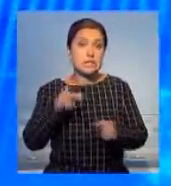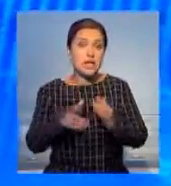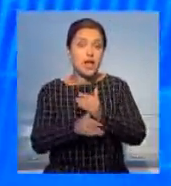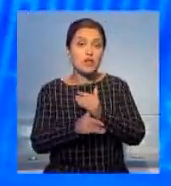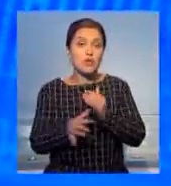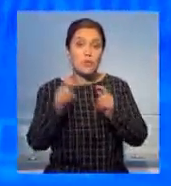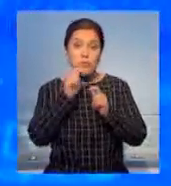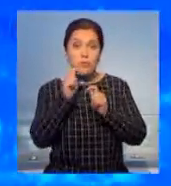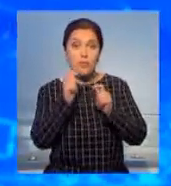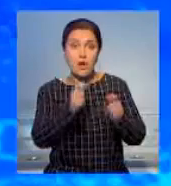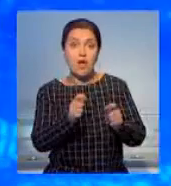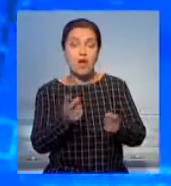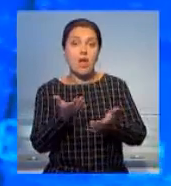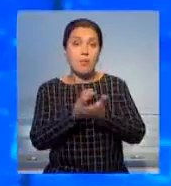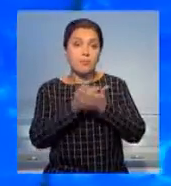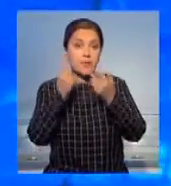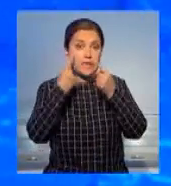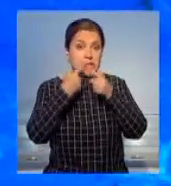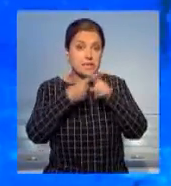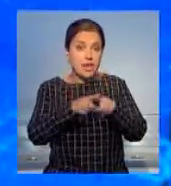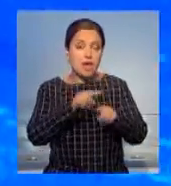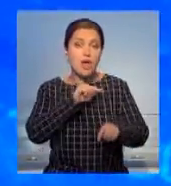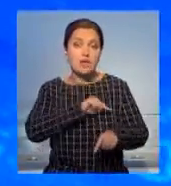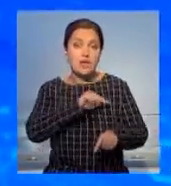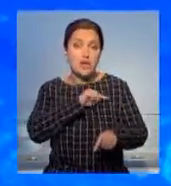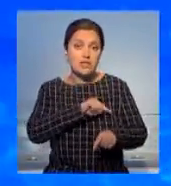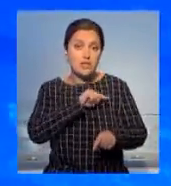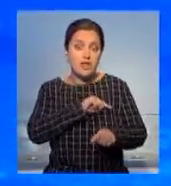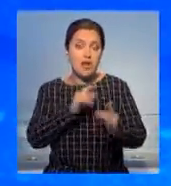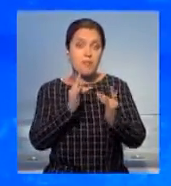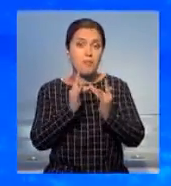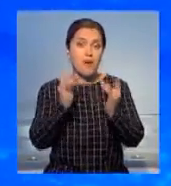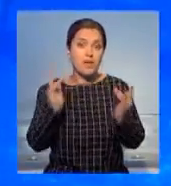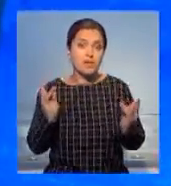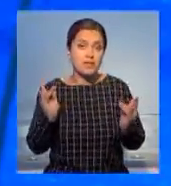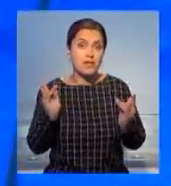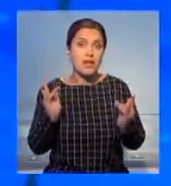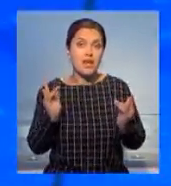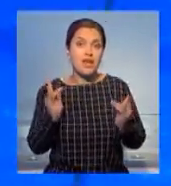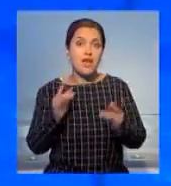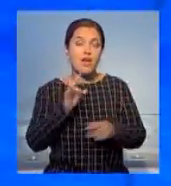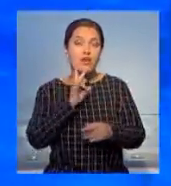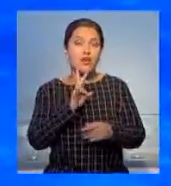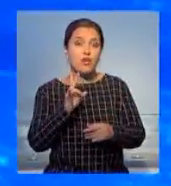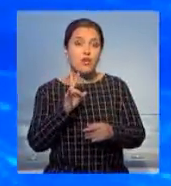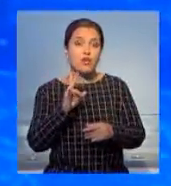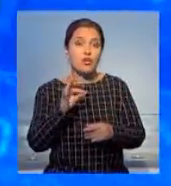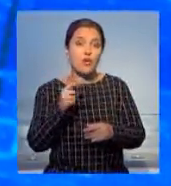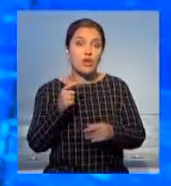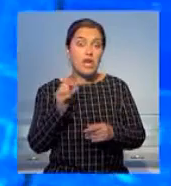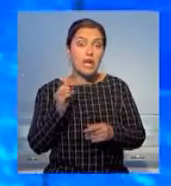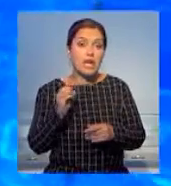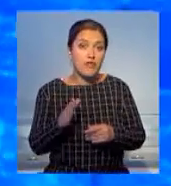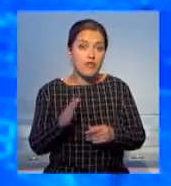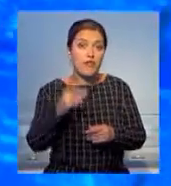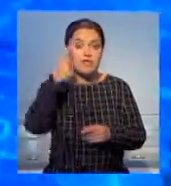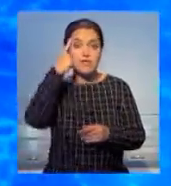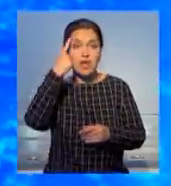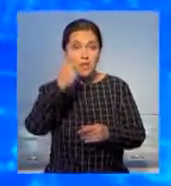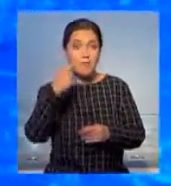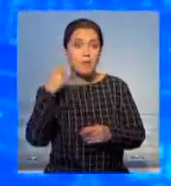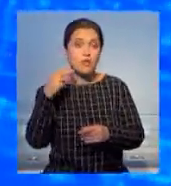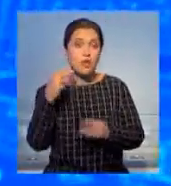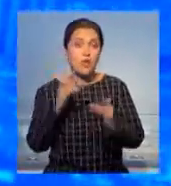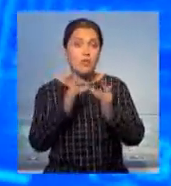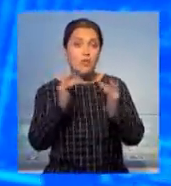глава государства ознакомился с технико-эксплуатационными характеристиками сооружения. Аким региона Нурлан Ногаев сообщил президенту, что